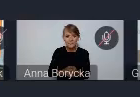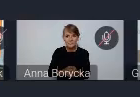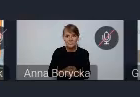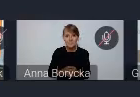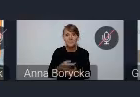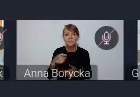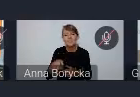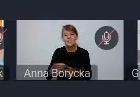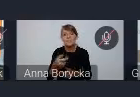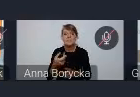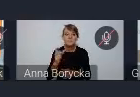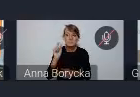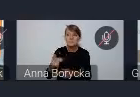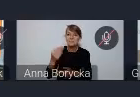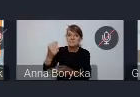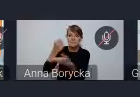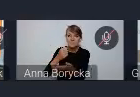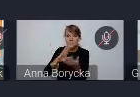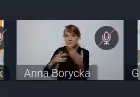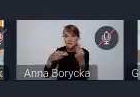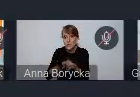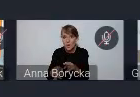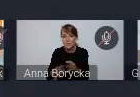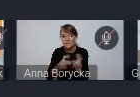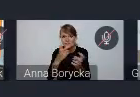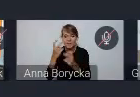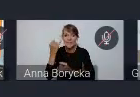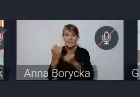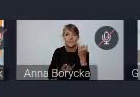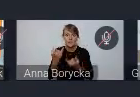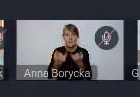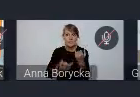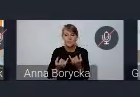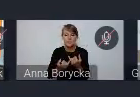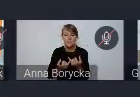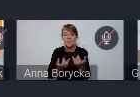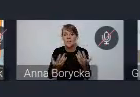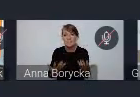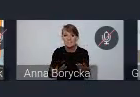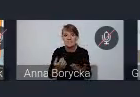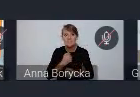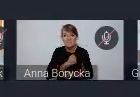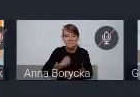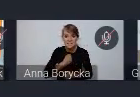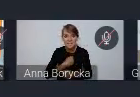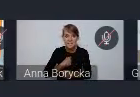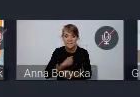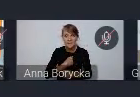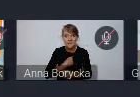no bezzwrotnych, tak? No, jeśli się okaże, że niestety no,